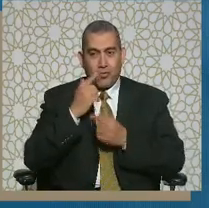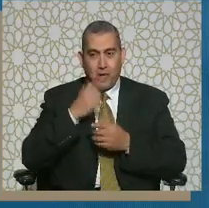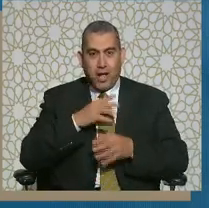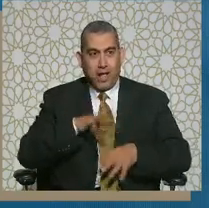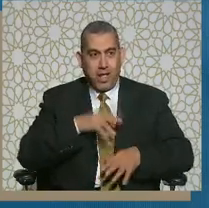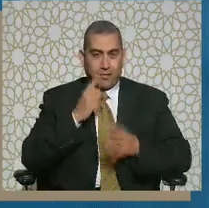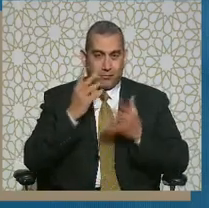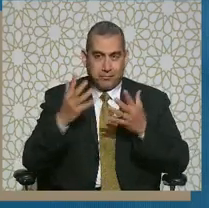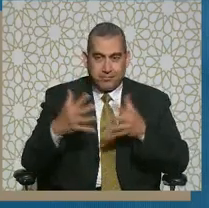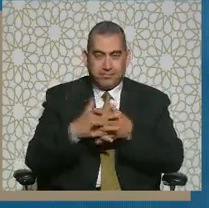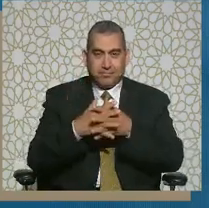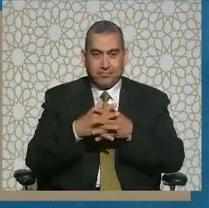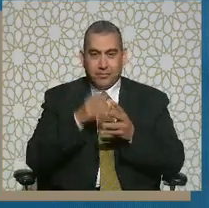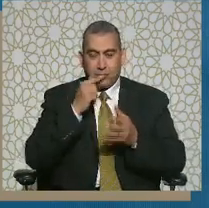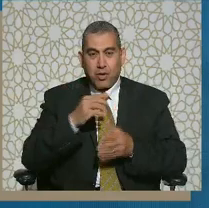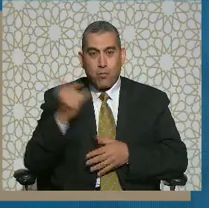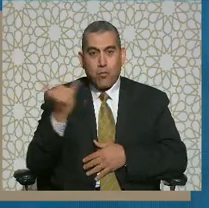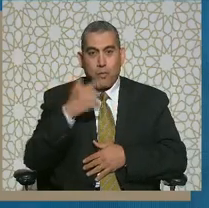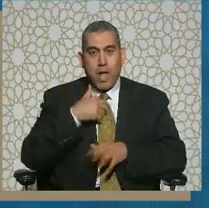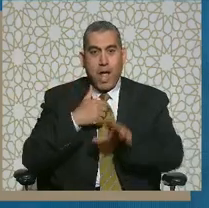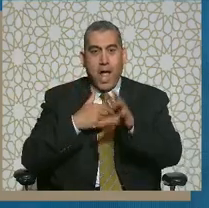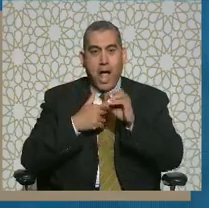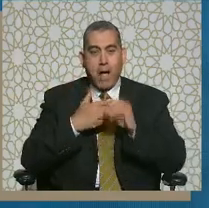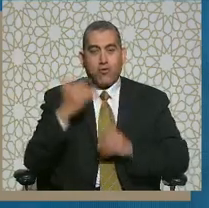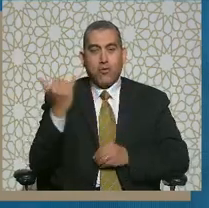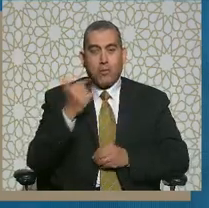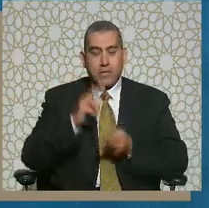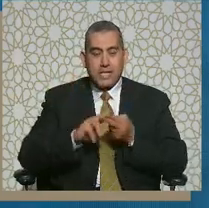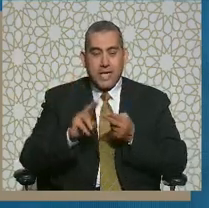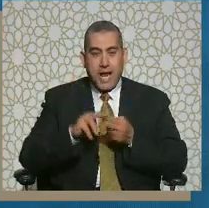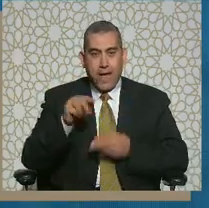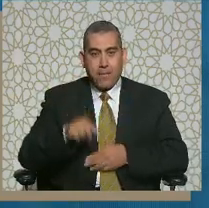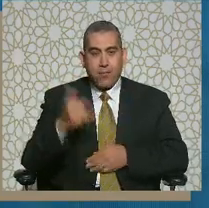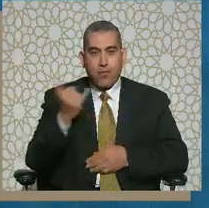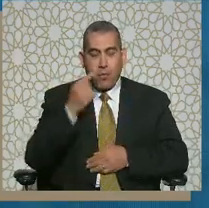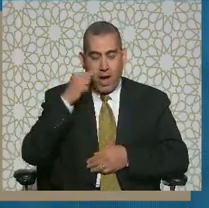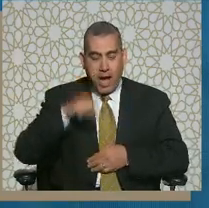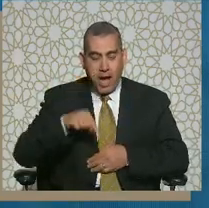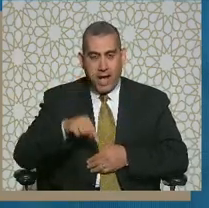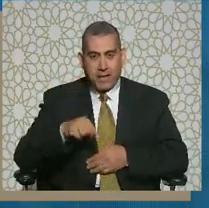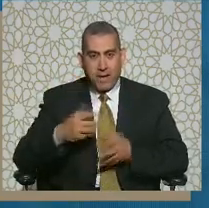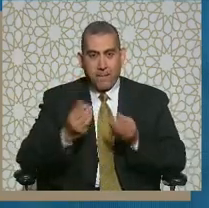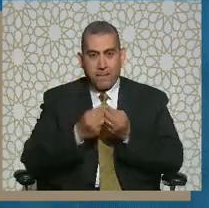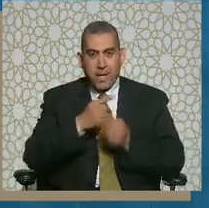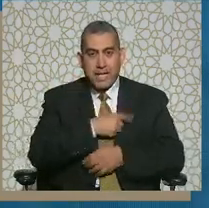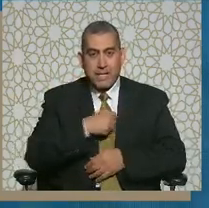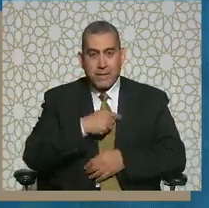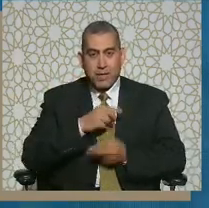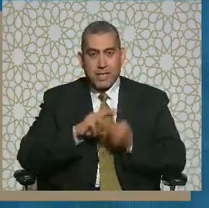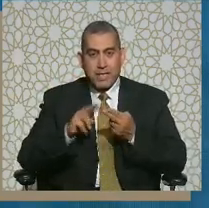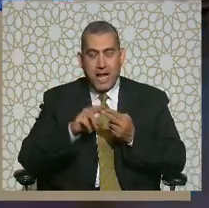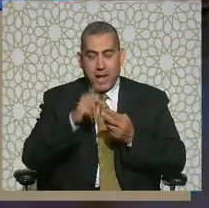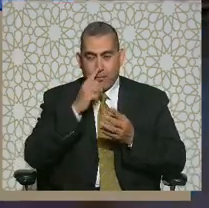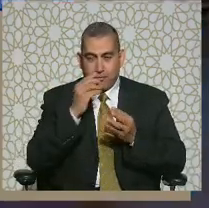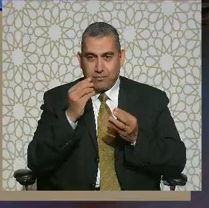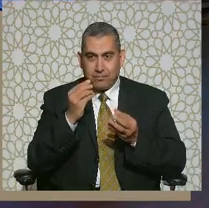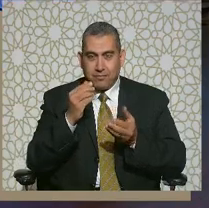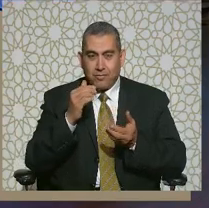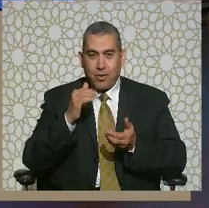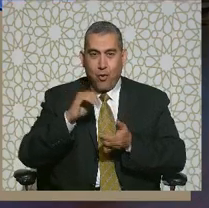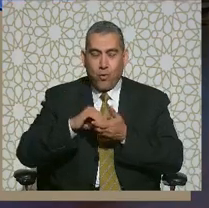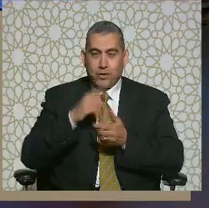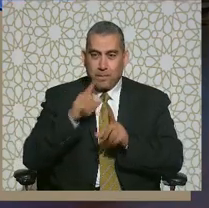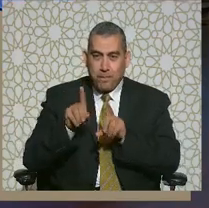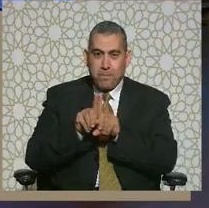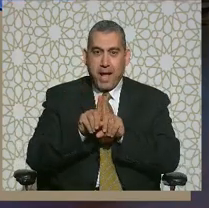وعشان كده احنا محتاجين سلام مهم في حياتنا اسمه سلام الانس سلام